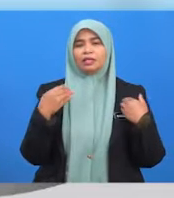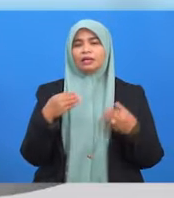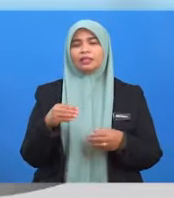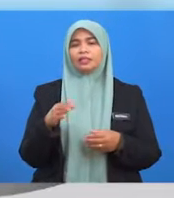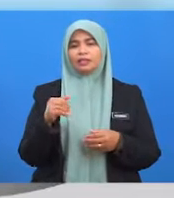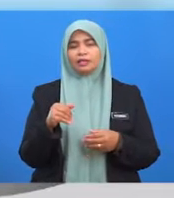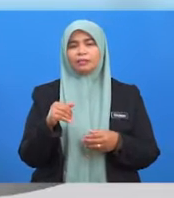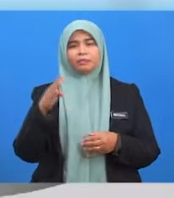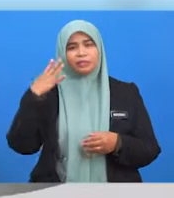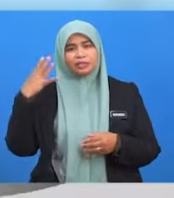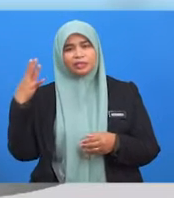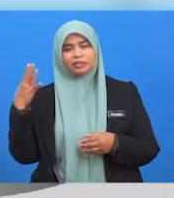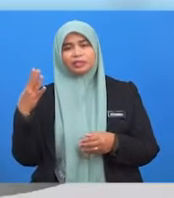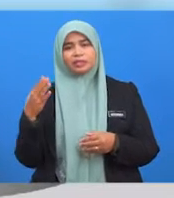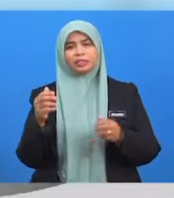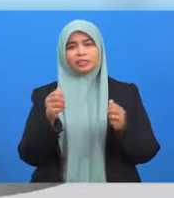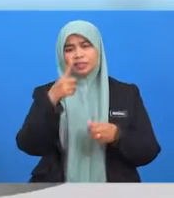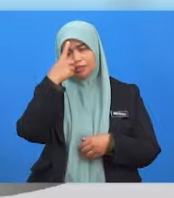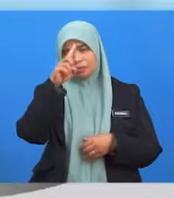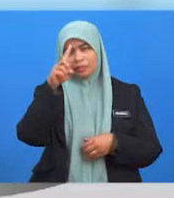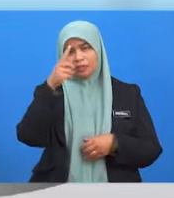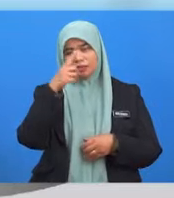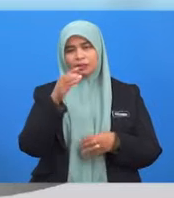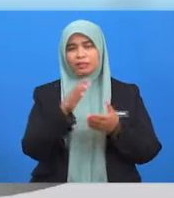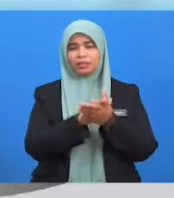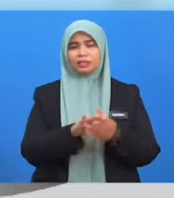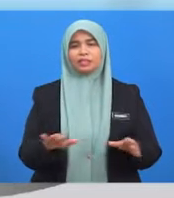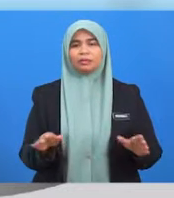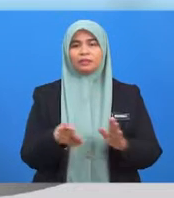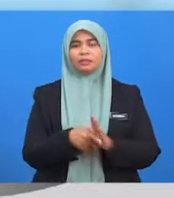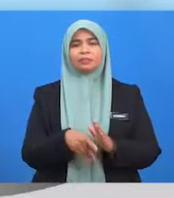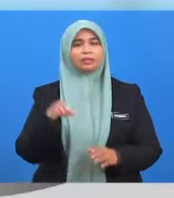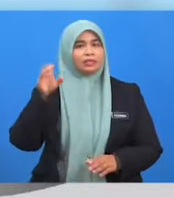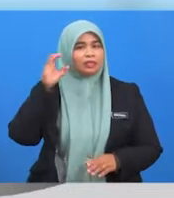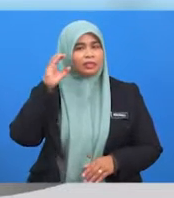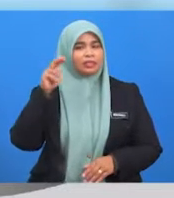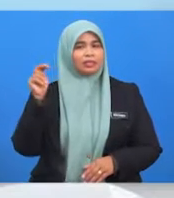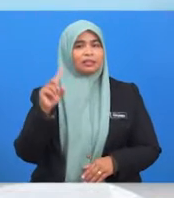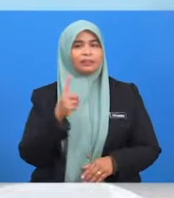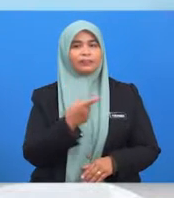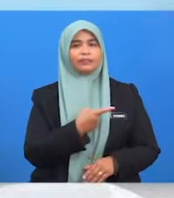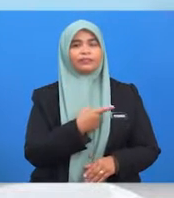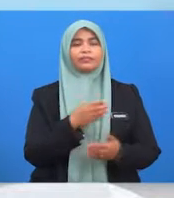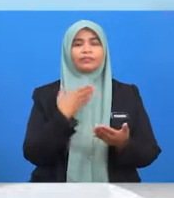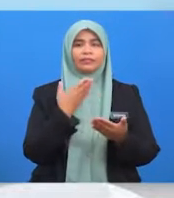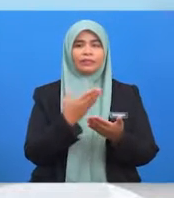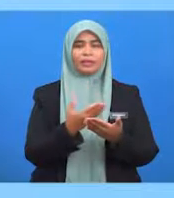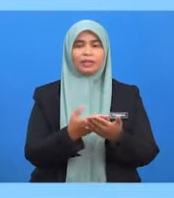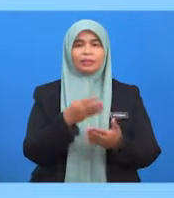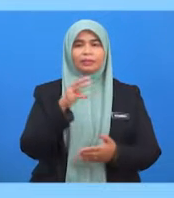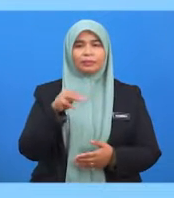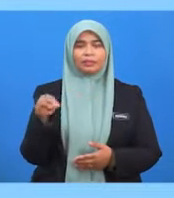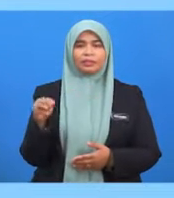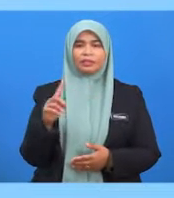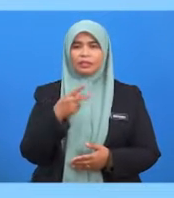terlampau bising dan bingit demi keselamatan pendengaran kita. Baik murid-murid,